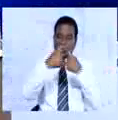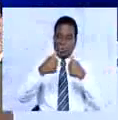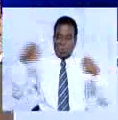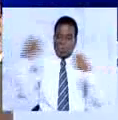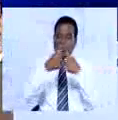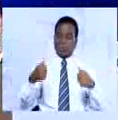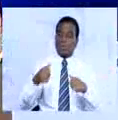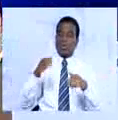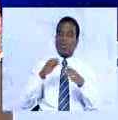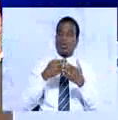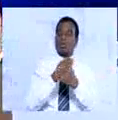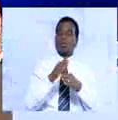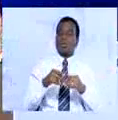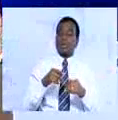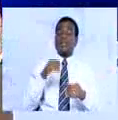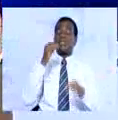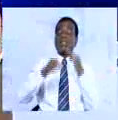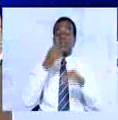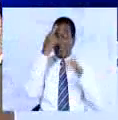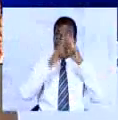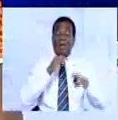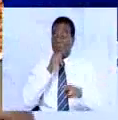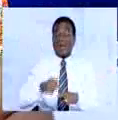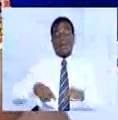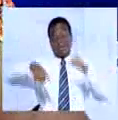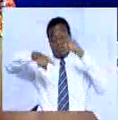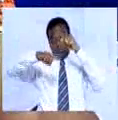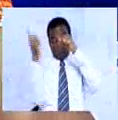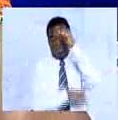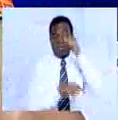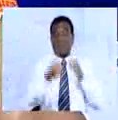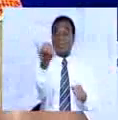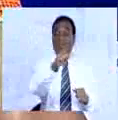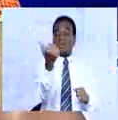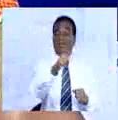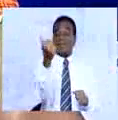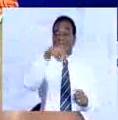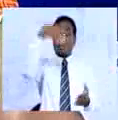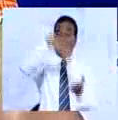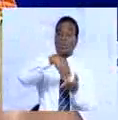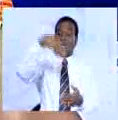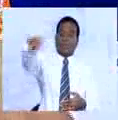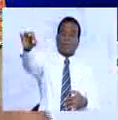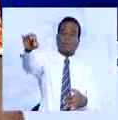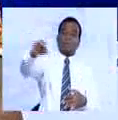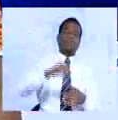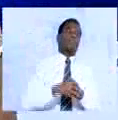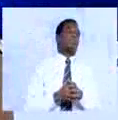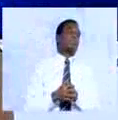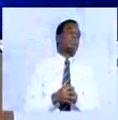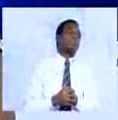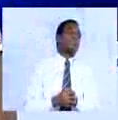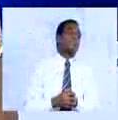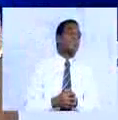circulation. Tout contrevenant à cette disposition est passible d'une amende de 10 000 francs CFA.